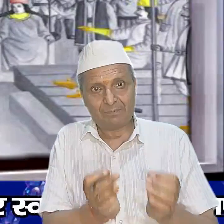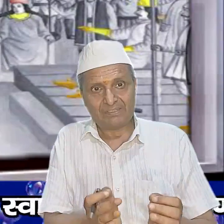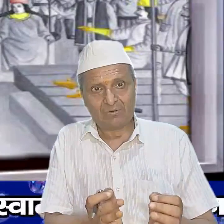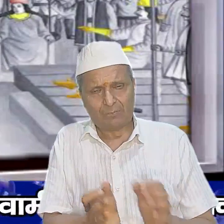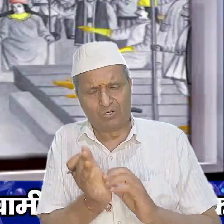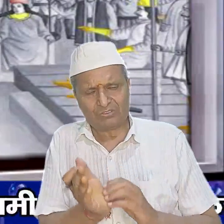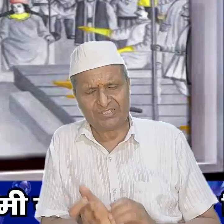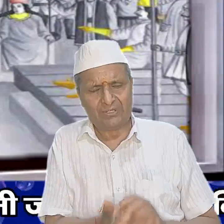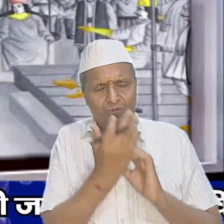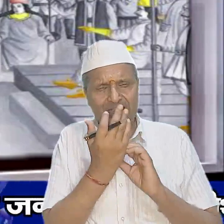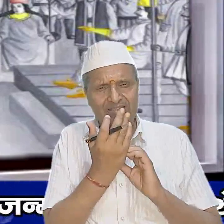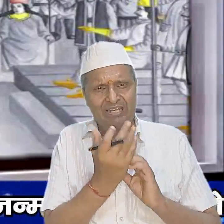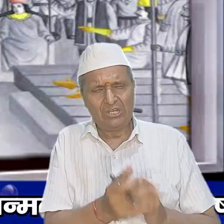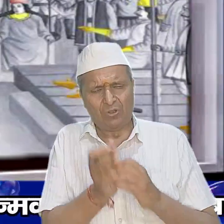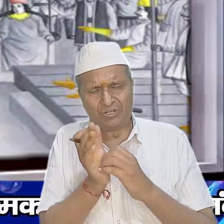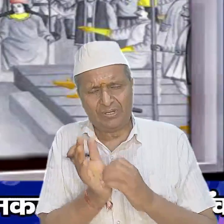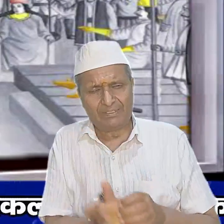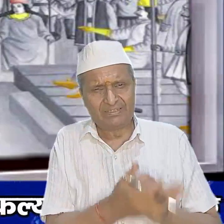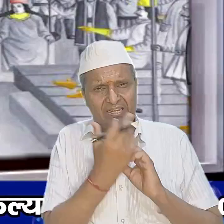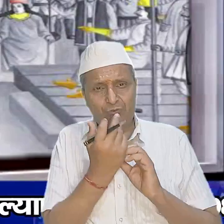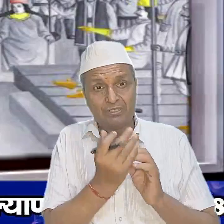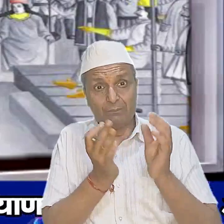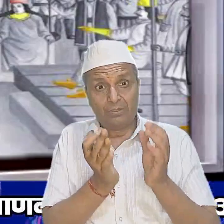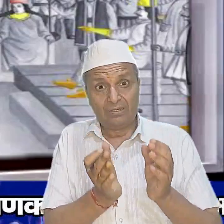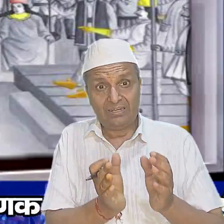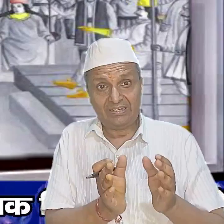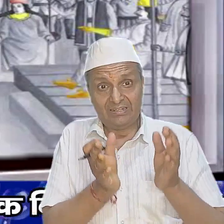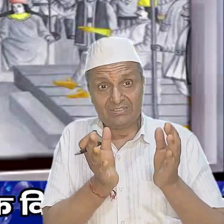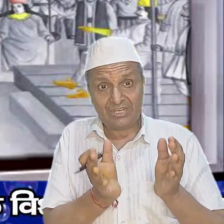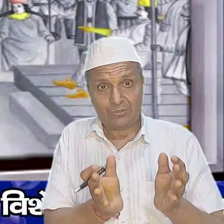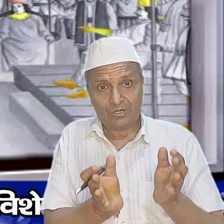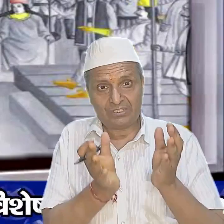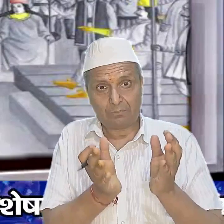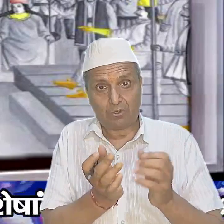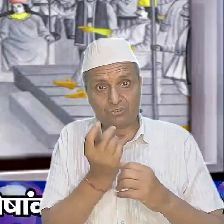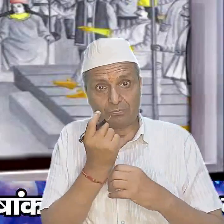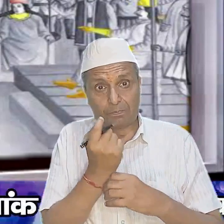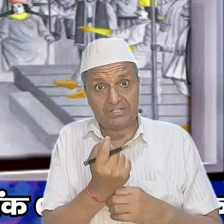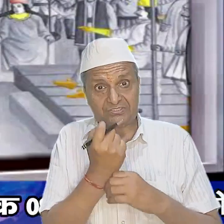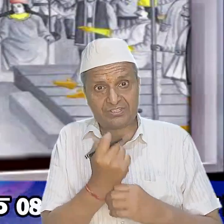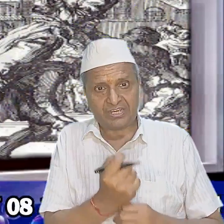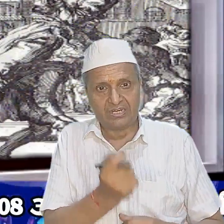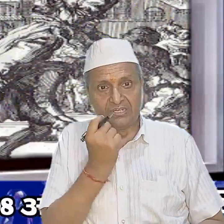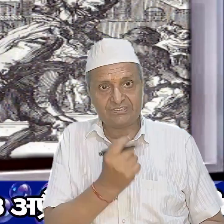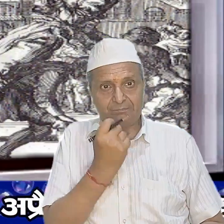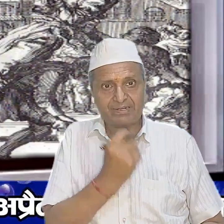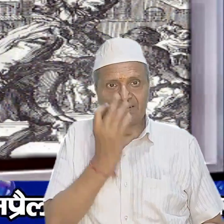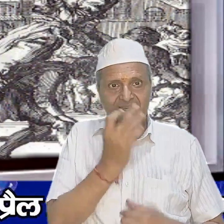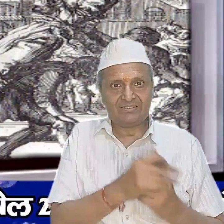को सुबह शाम रोटी मिल जाए बस। और इसी तरीके साल भर में उसने 10,000 कोंकण निवासी को अपनी तरफ लुभा